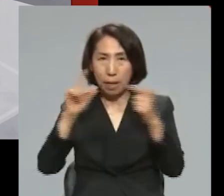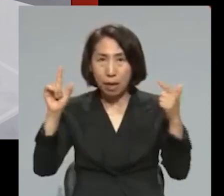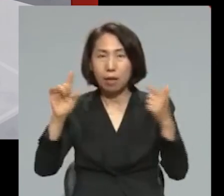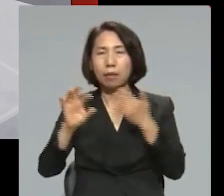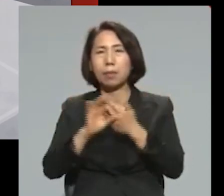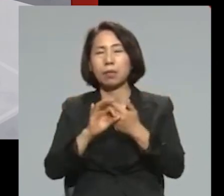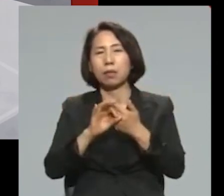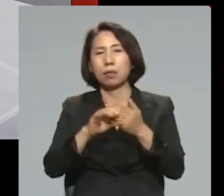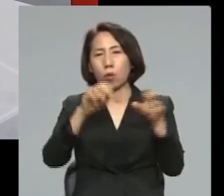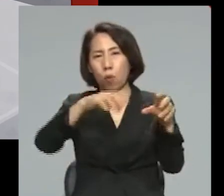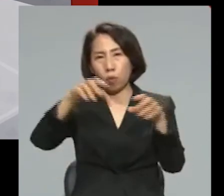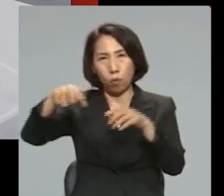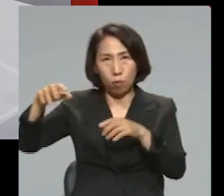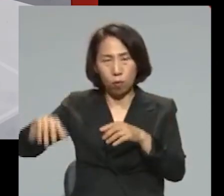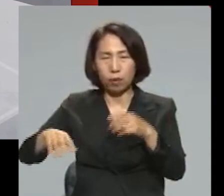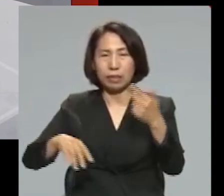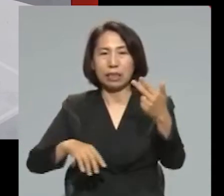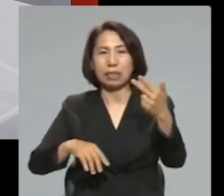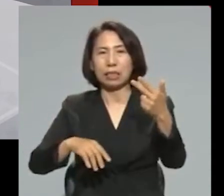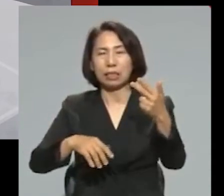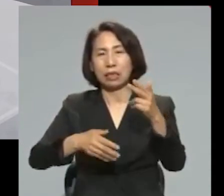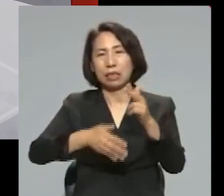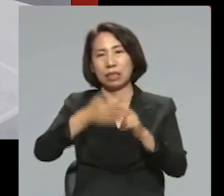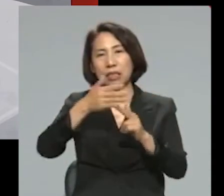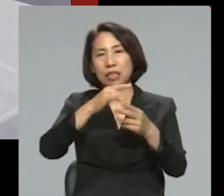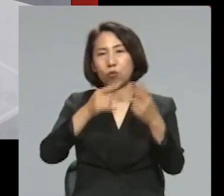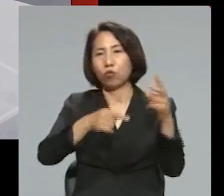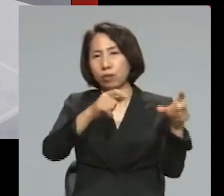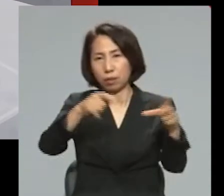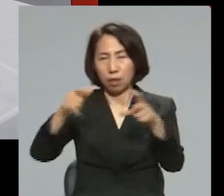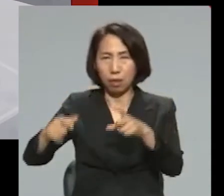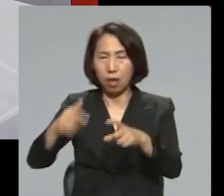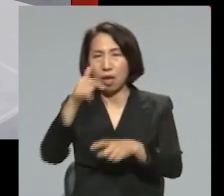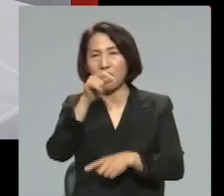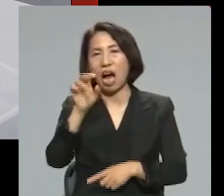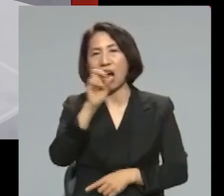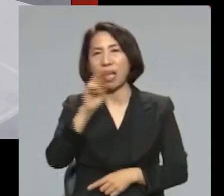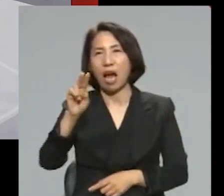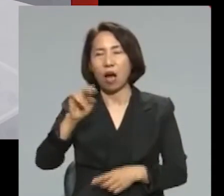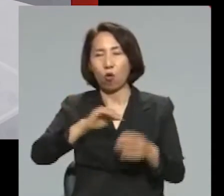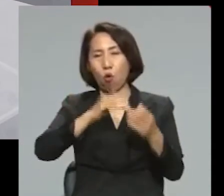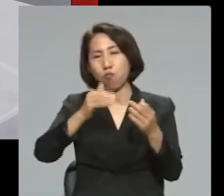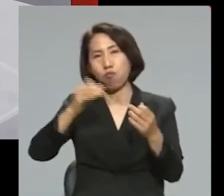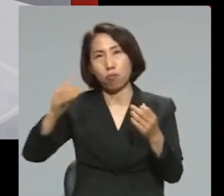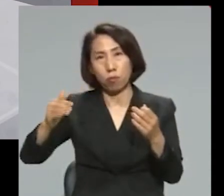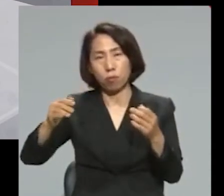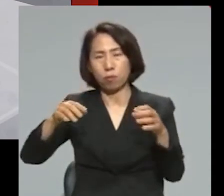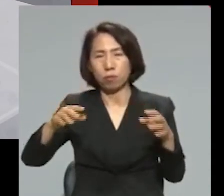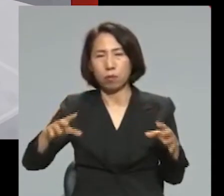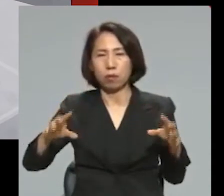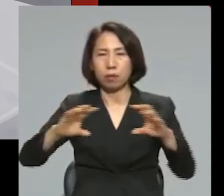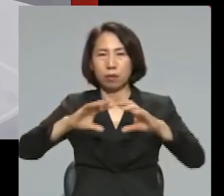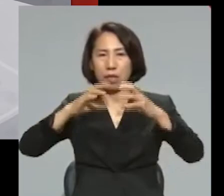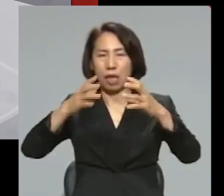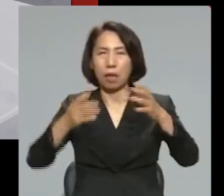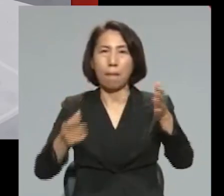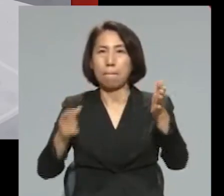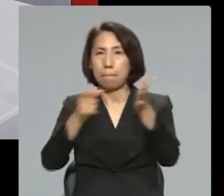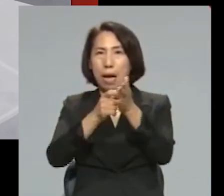공동으로 추진 중인 가야고분군이 세계유산 등재가 되면 가야사가 우리 역사에 제대로